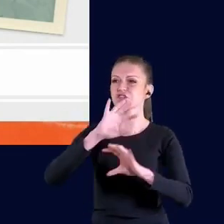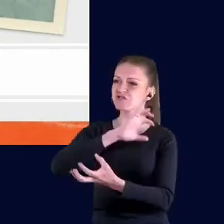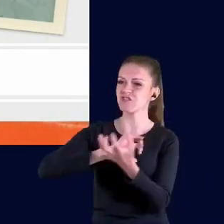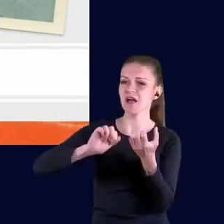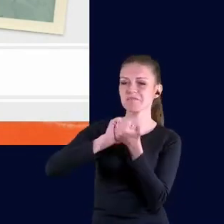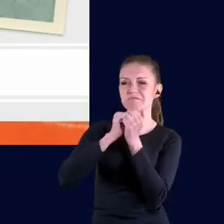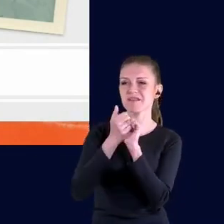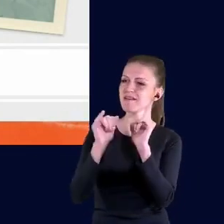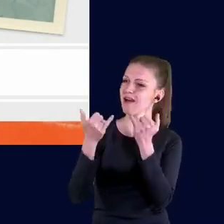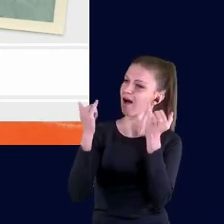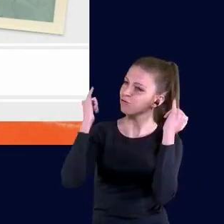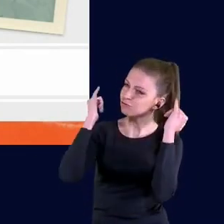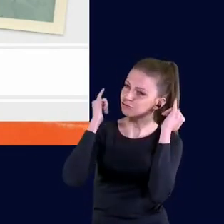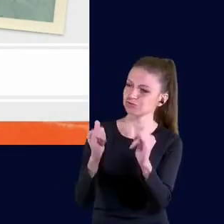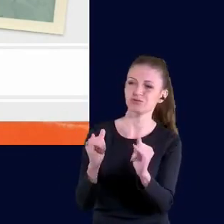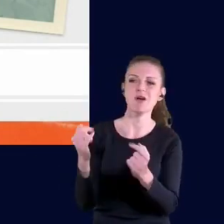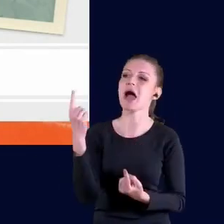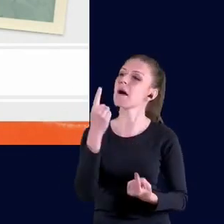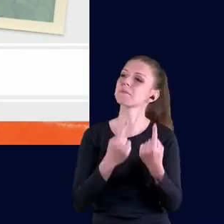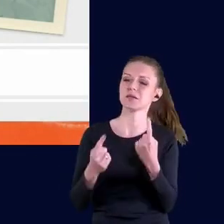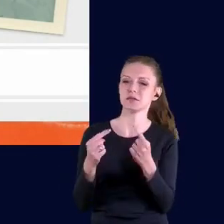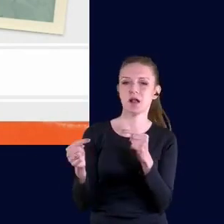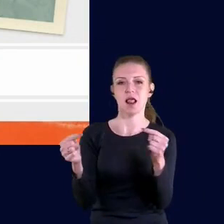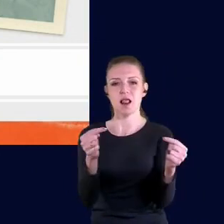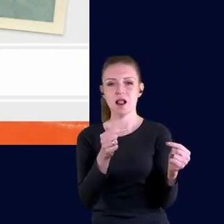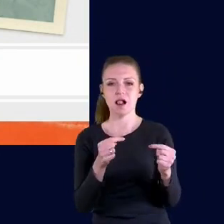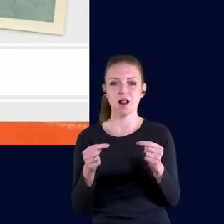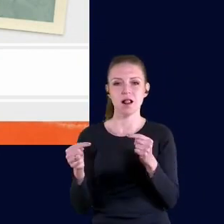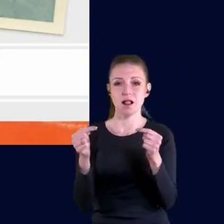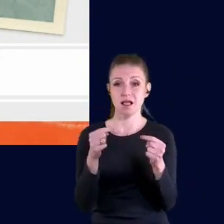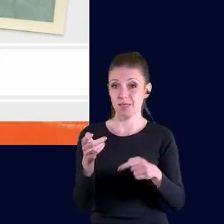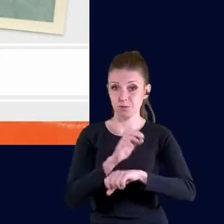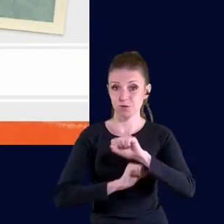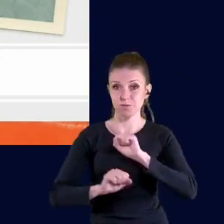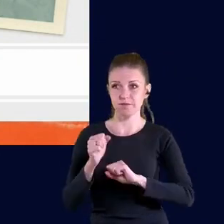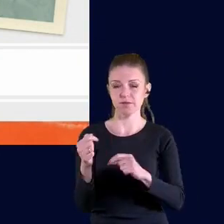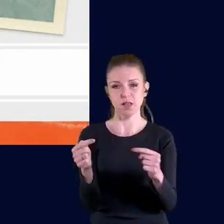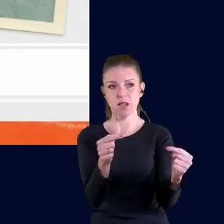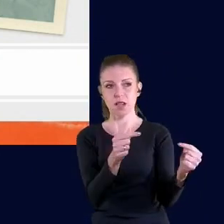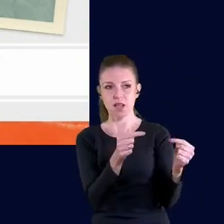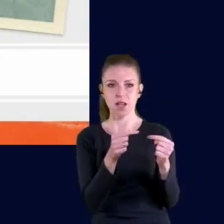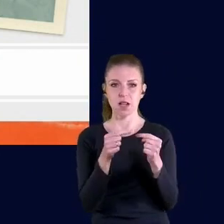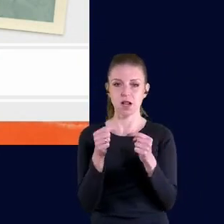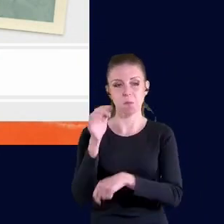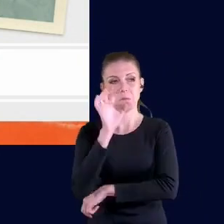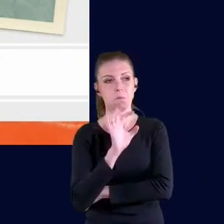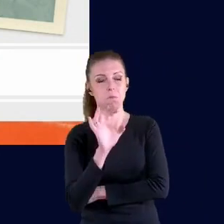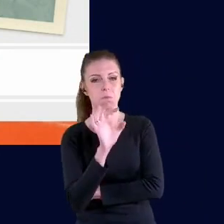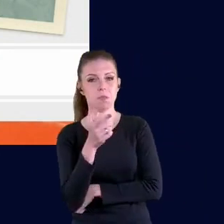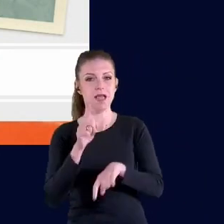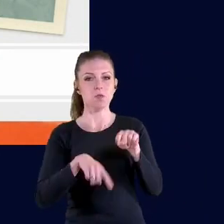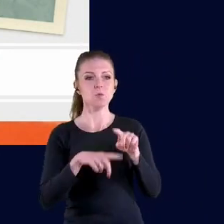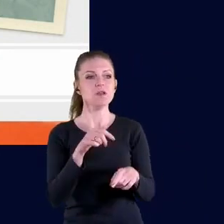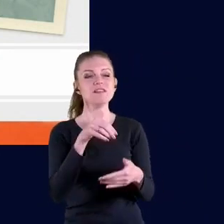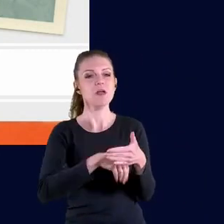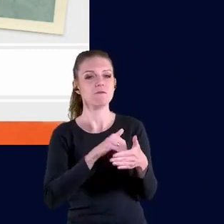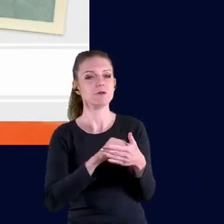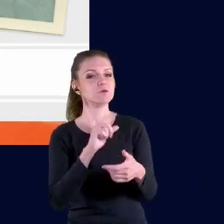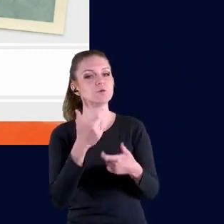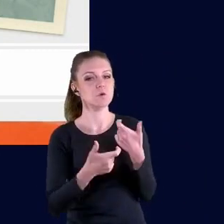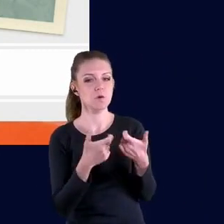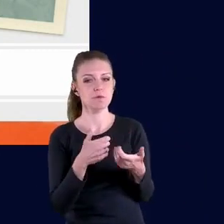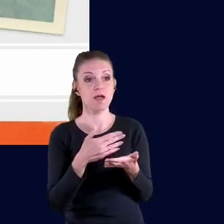obserwować w tych naturalnych sytuacjach na obozie możemy przysłuchiwać się ich rozmową i możemy obserwować co się stało dalej